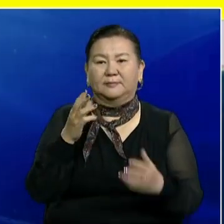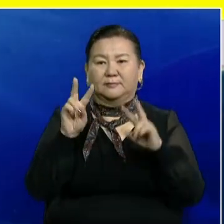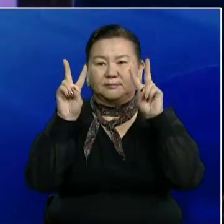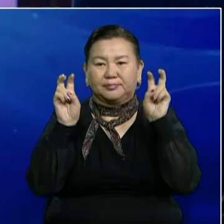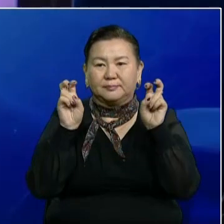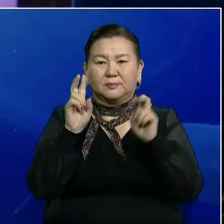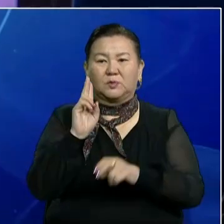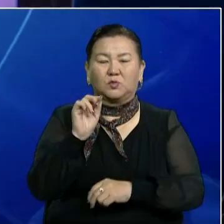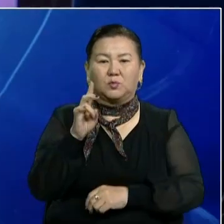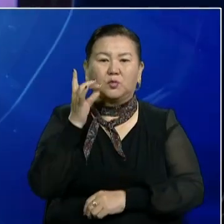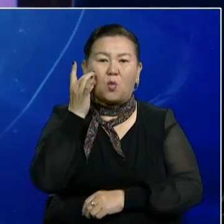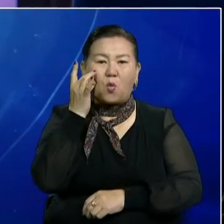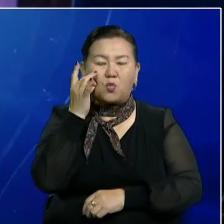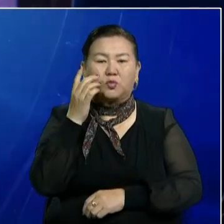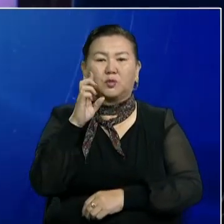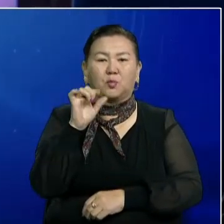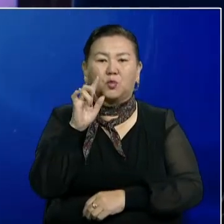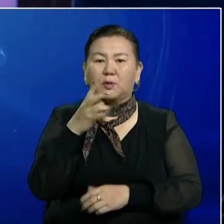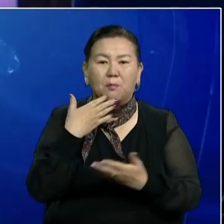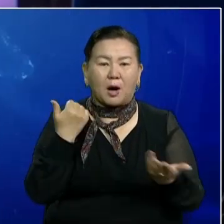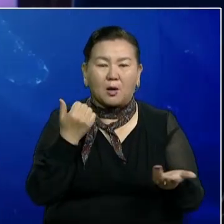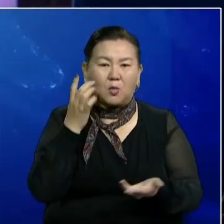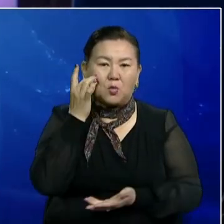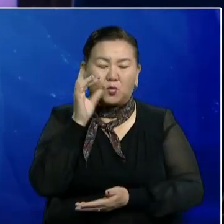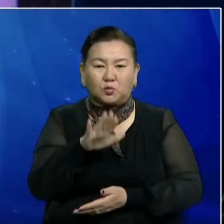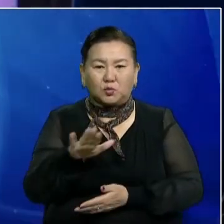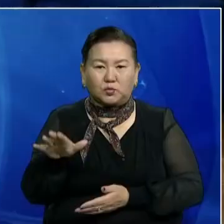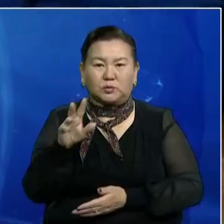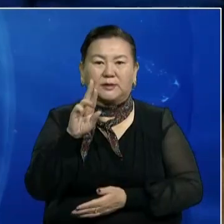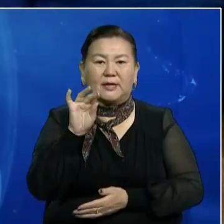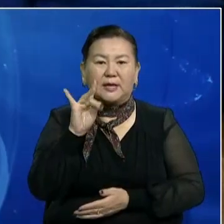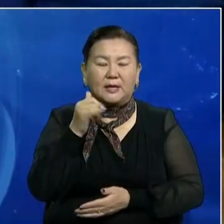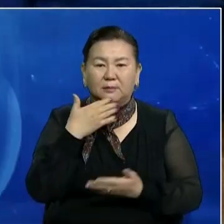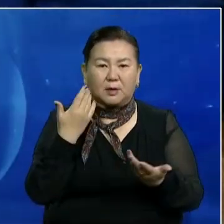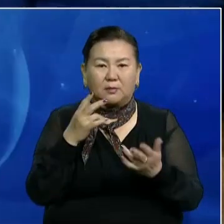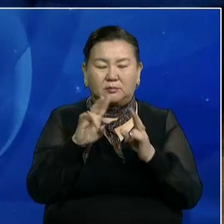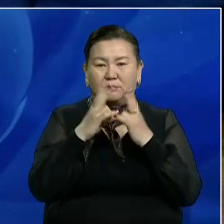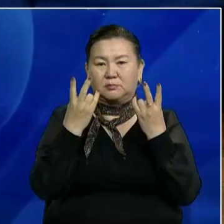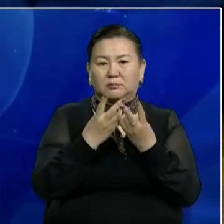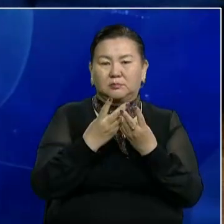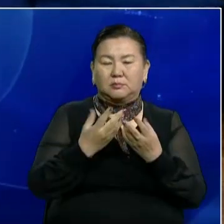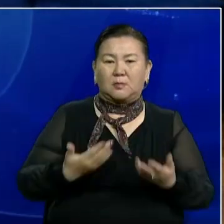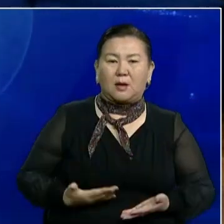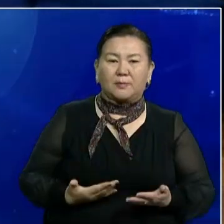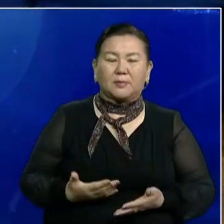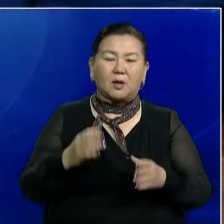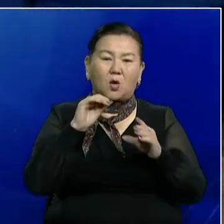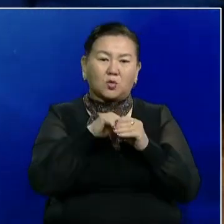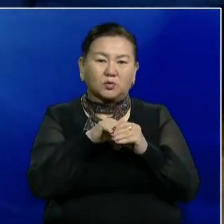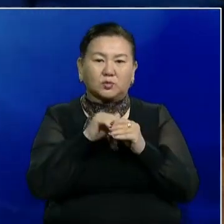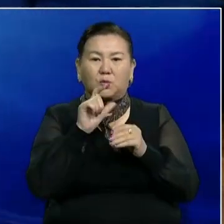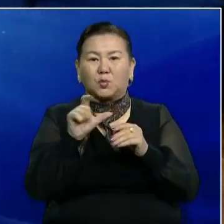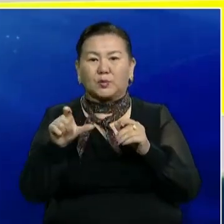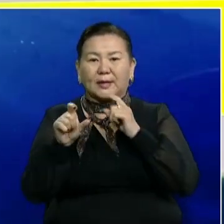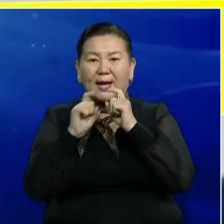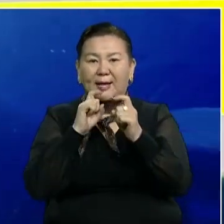клубуд байдаг болохоос биш хөвгүүдийн яраа хөвгүүдийн болно гэж огт байдаггүй. Хөвгүүд ингээд хоорондоо ингээд нийгмийн амьдралдаа оролцоё. Бид нар ингээд юм хийе гэсэн